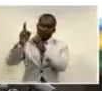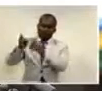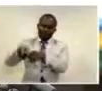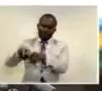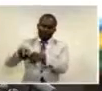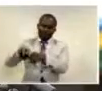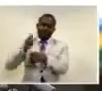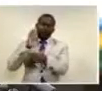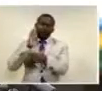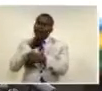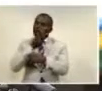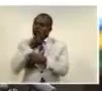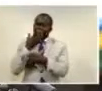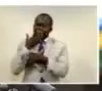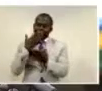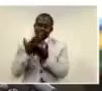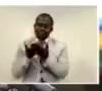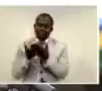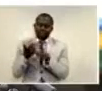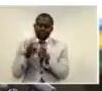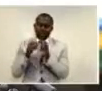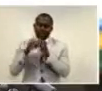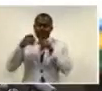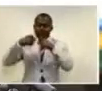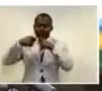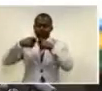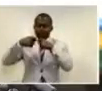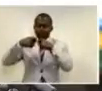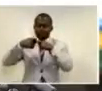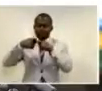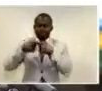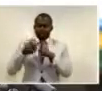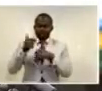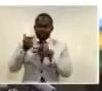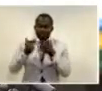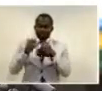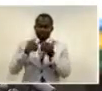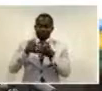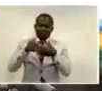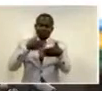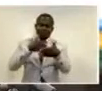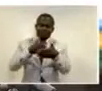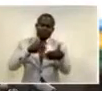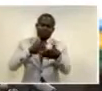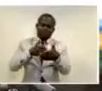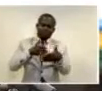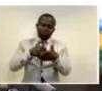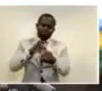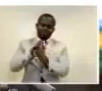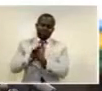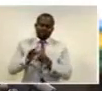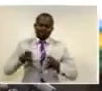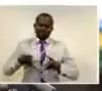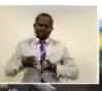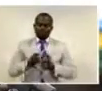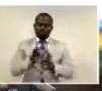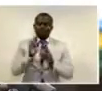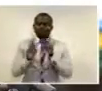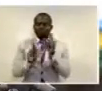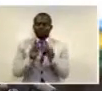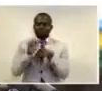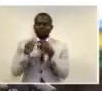hataragera amazi meza ndetse n'amashanyarazi ibyo bikaba bibangamiye mu by'ukuri uburyo